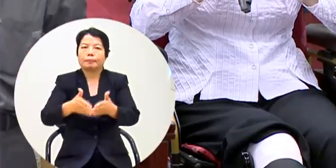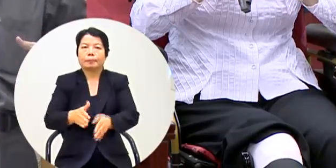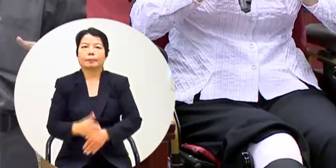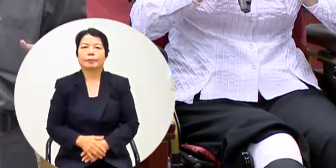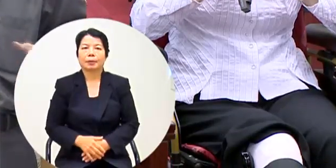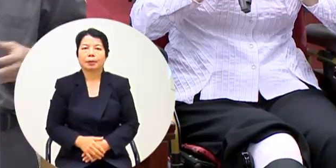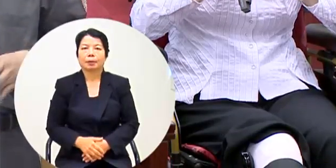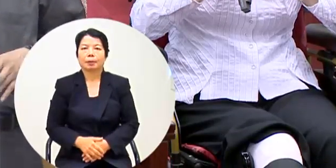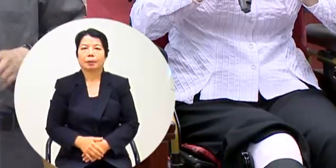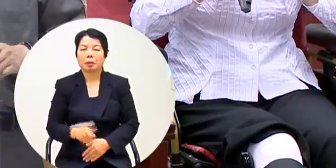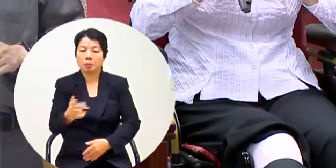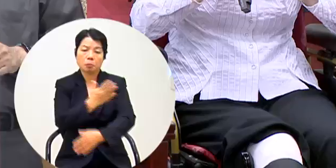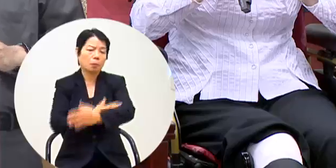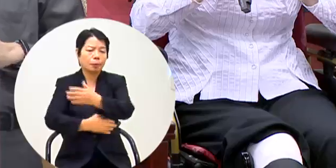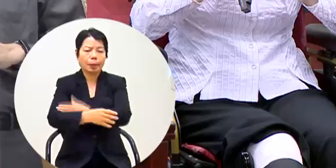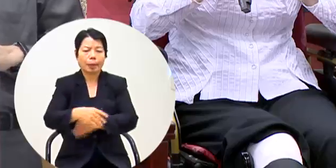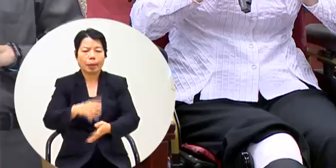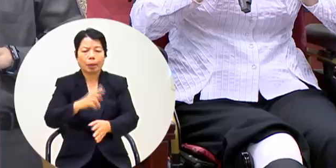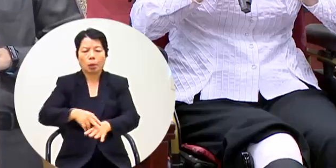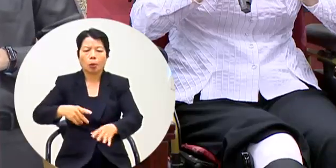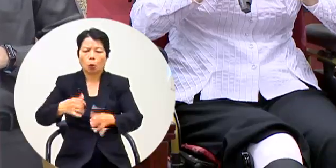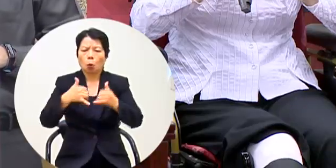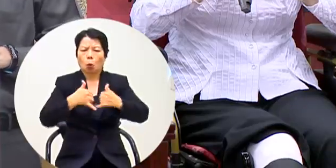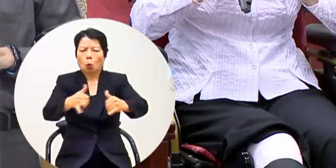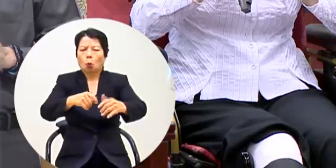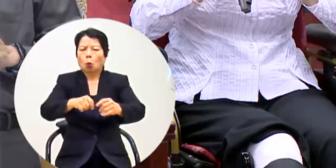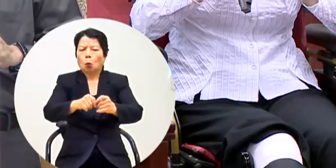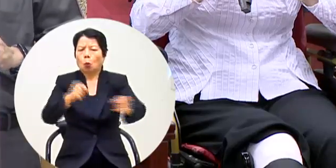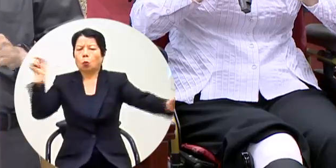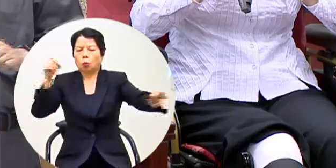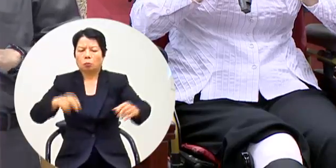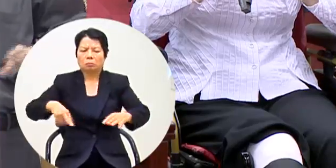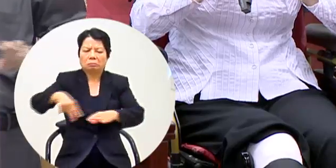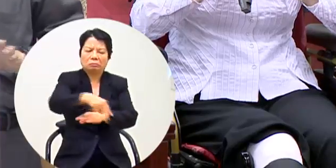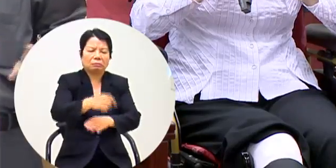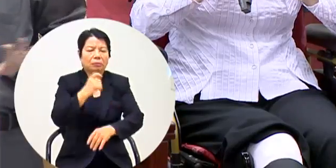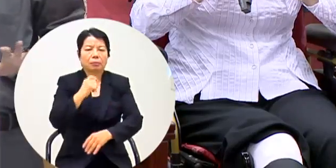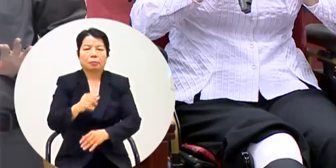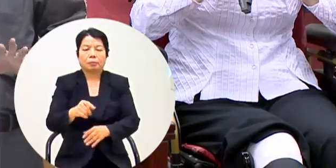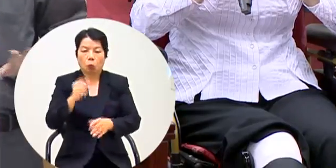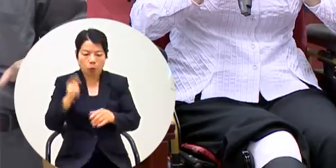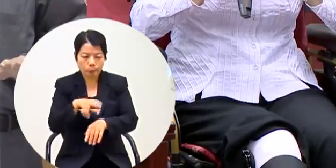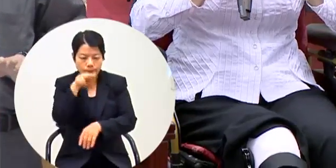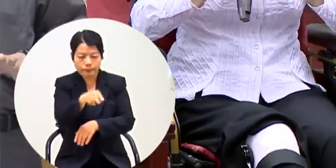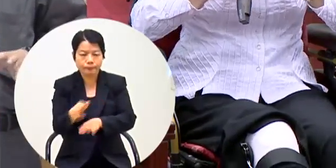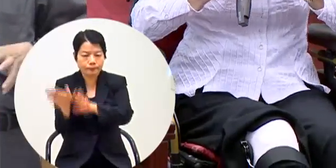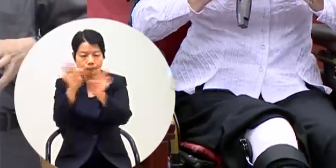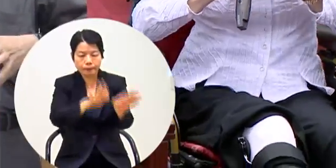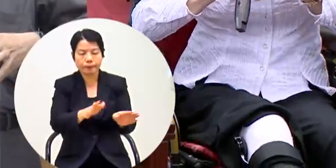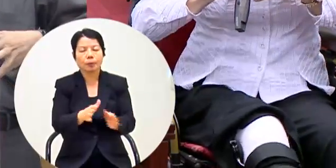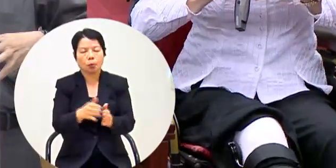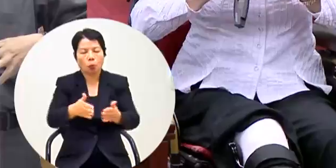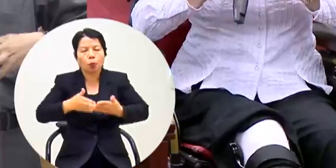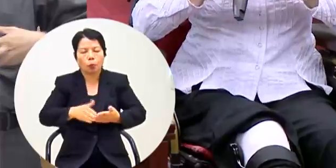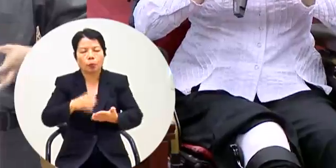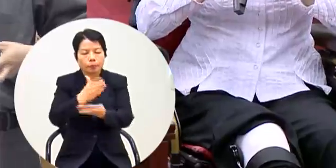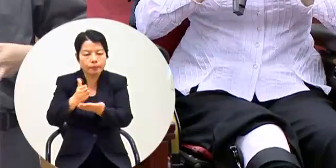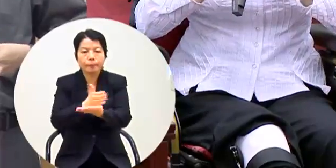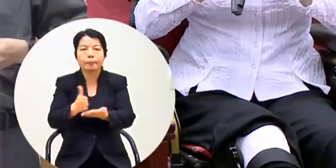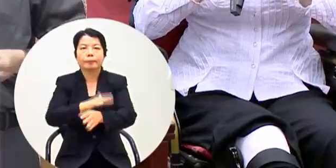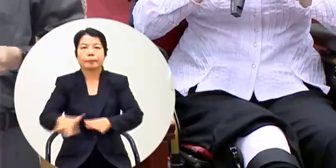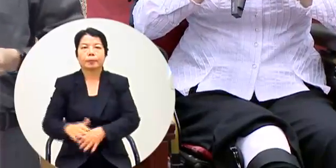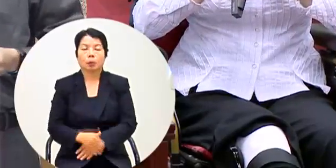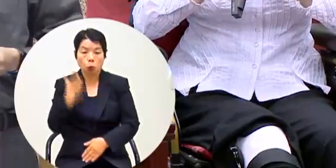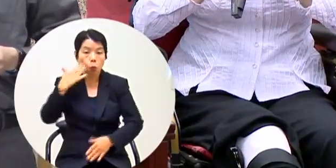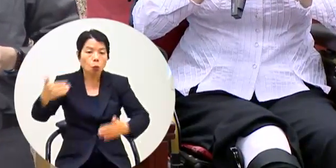太长， 是啊， 才一个斜坡道。那这个我们会看现况，这部分因为有时候现况的交通状况，你要让身心障碍者下